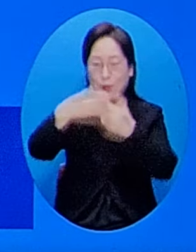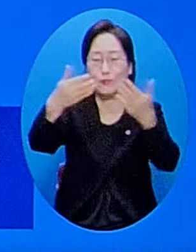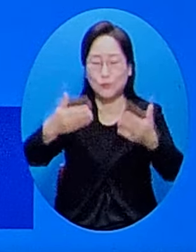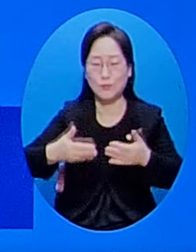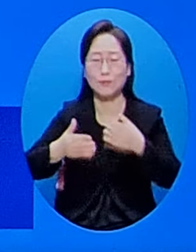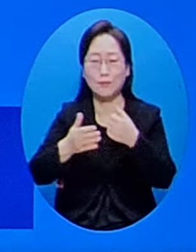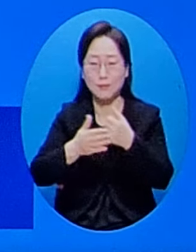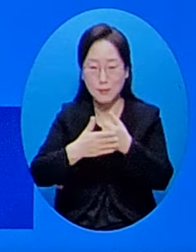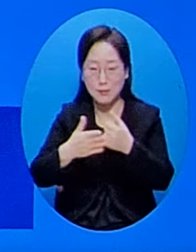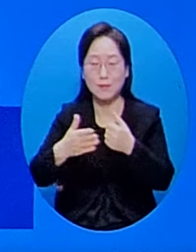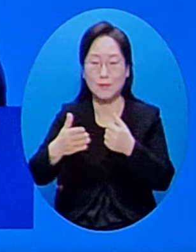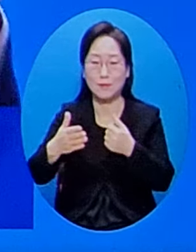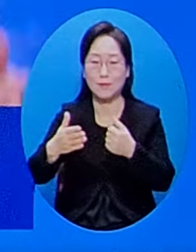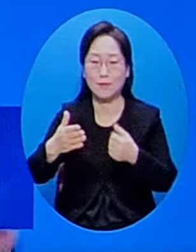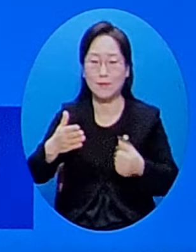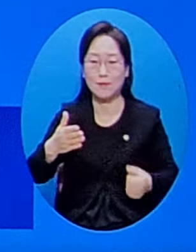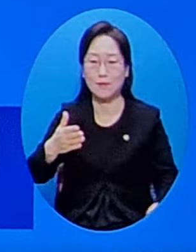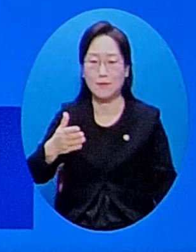때문입니다 하는